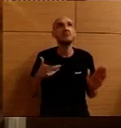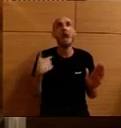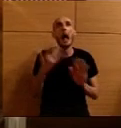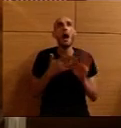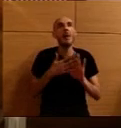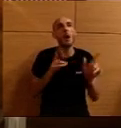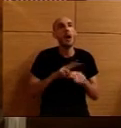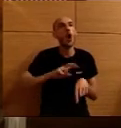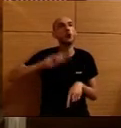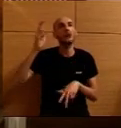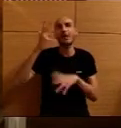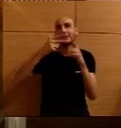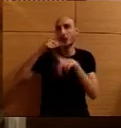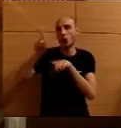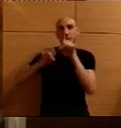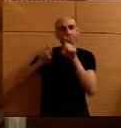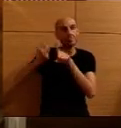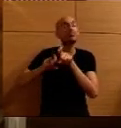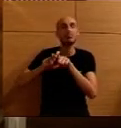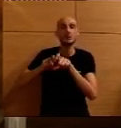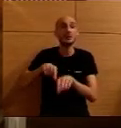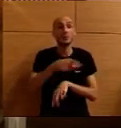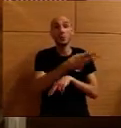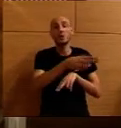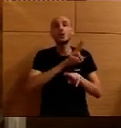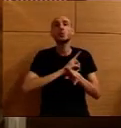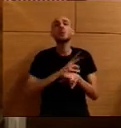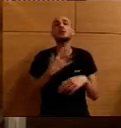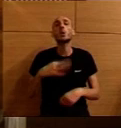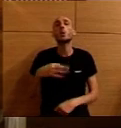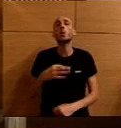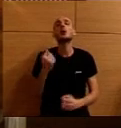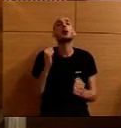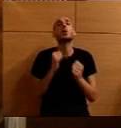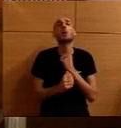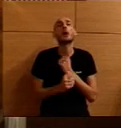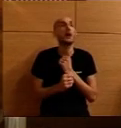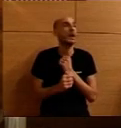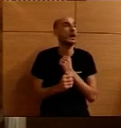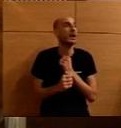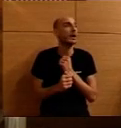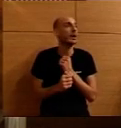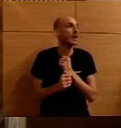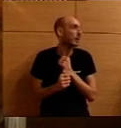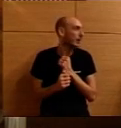altres administracions, la seva única contestació ha sigut referir-se a Benaguasil.